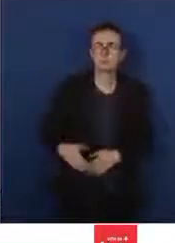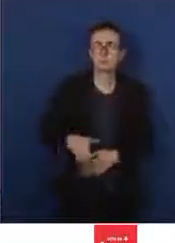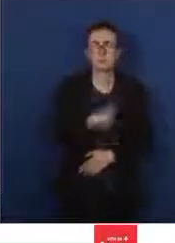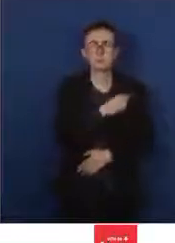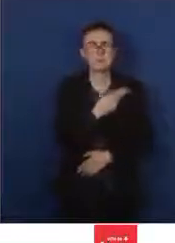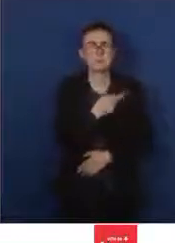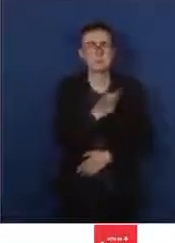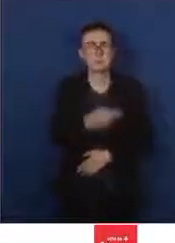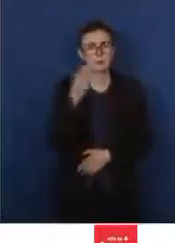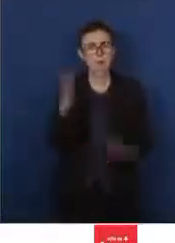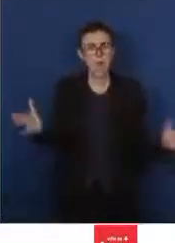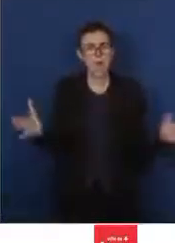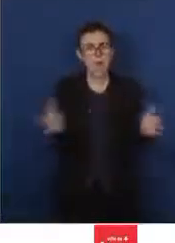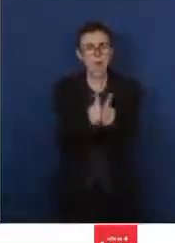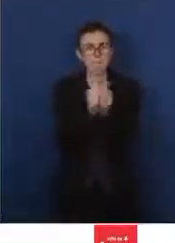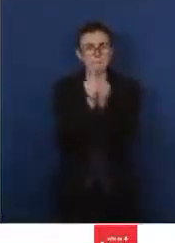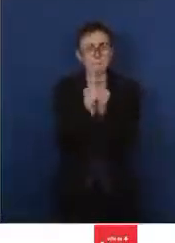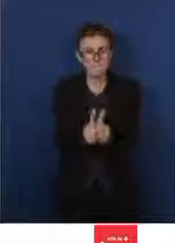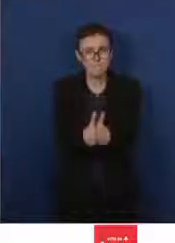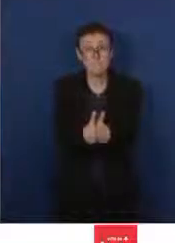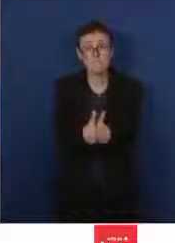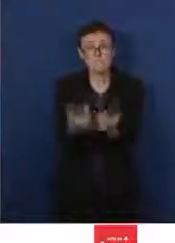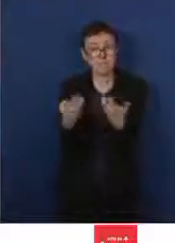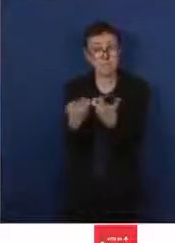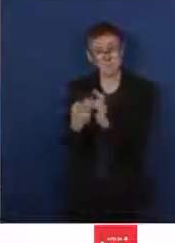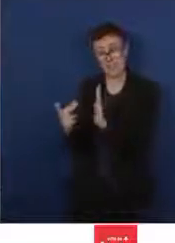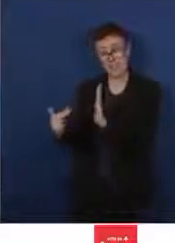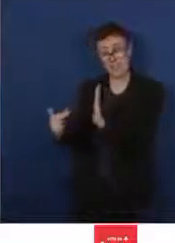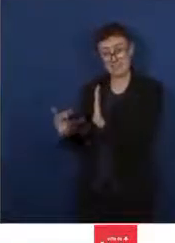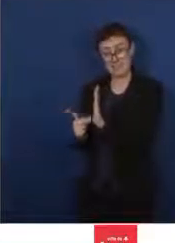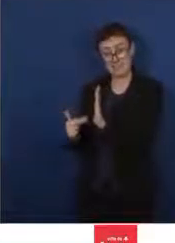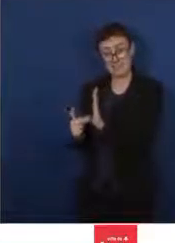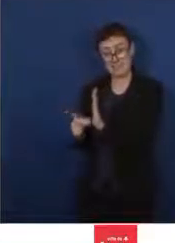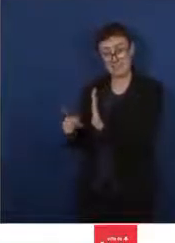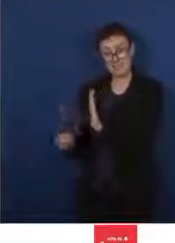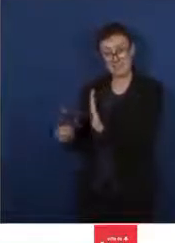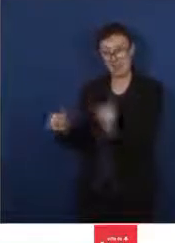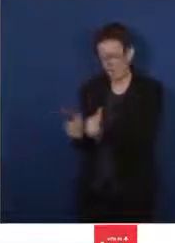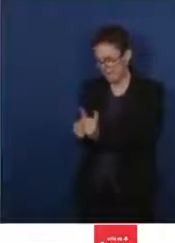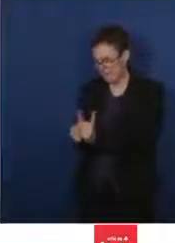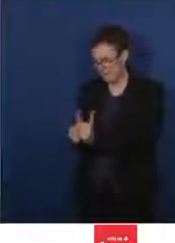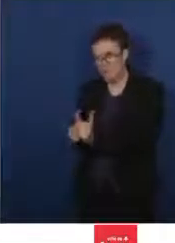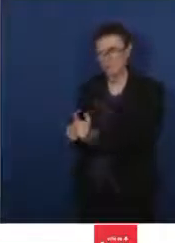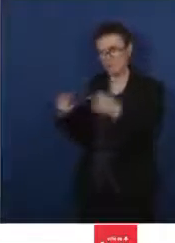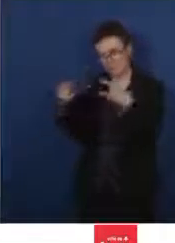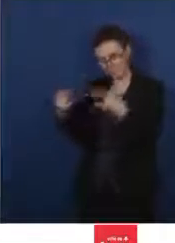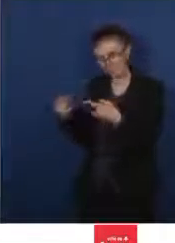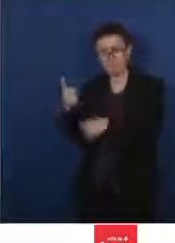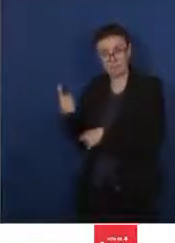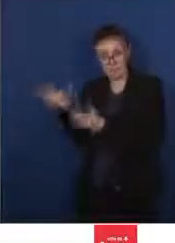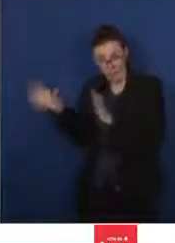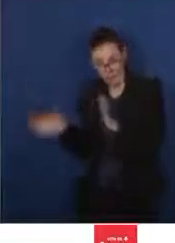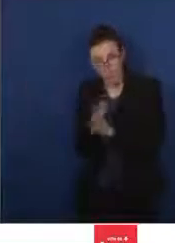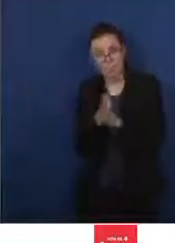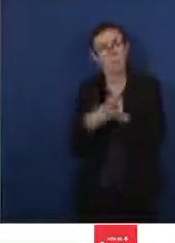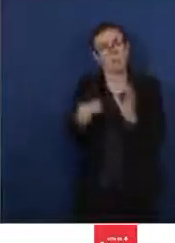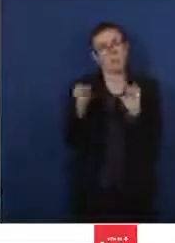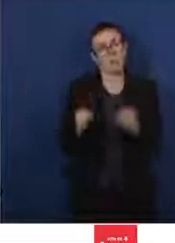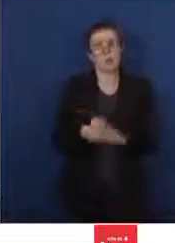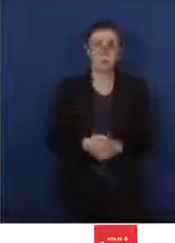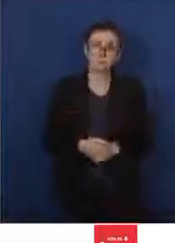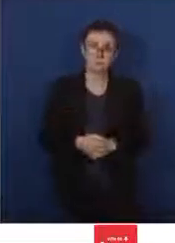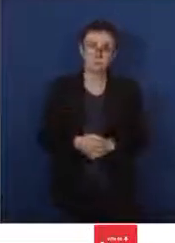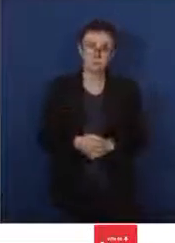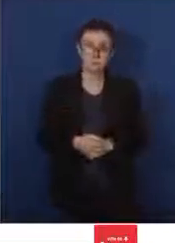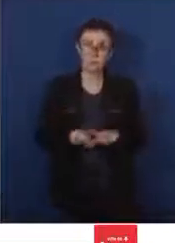que la police nationale cite régulièrement en exemple. Enfin, une concertation active et permanente avec